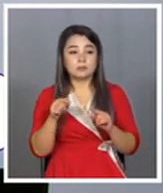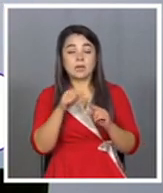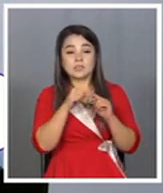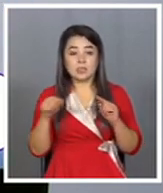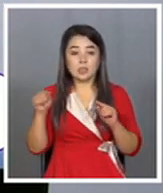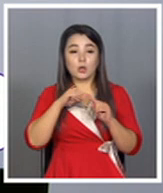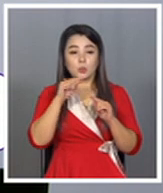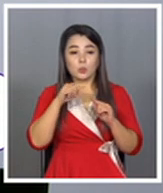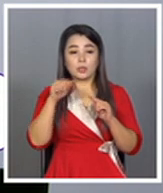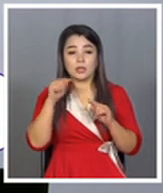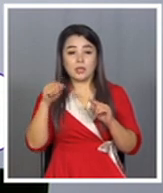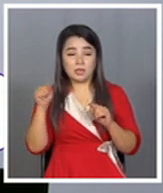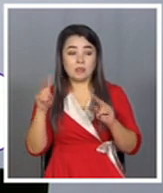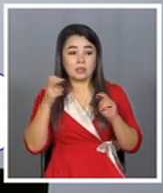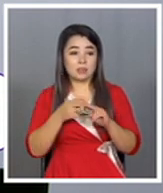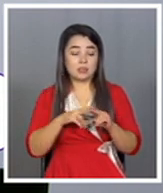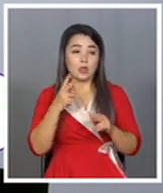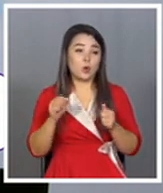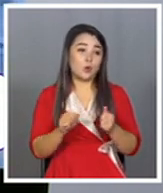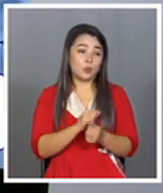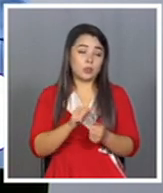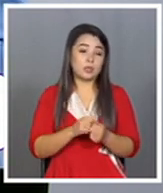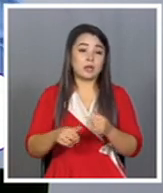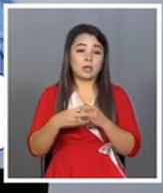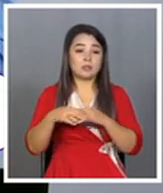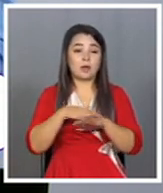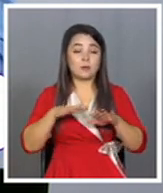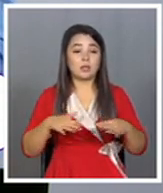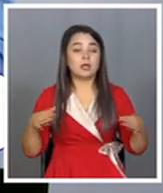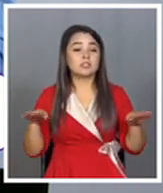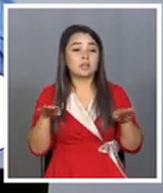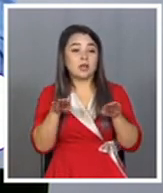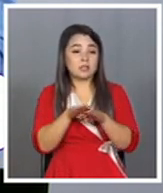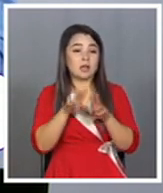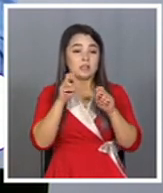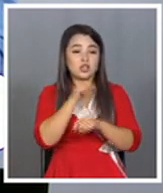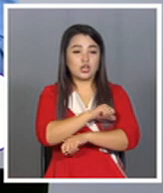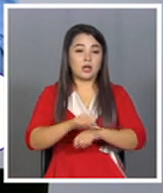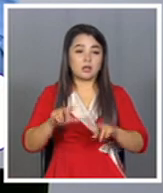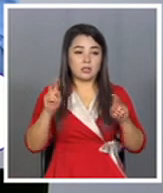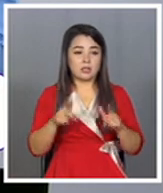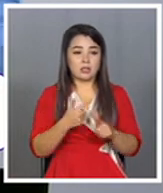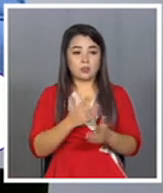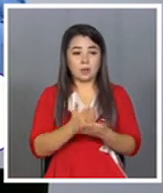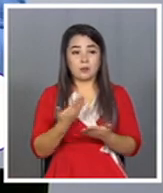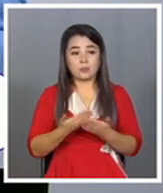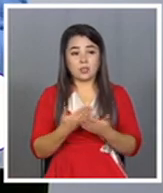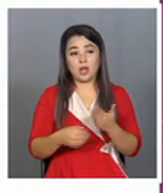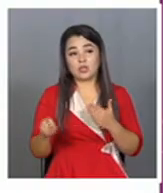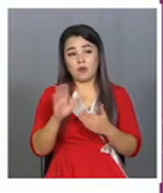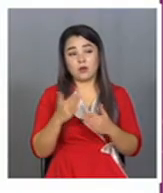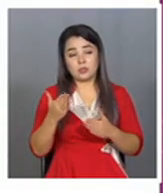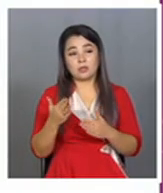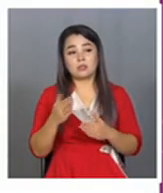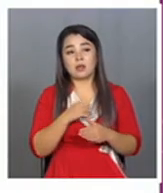тұрмыз. Бұл екі құрлықтық тақтаның бір-бірімен соқтығысу шекарасы. Мысалы, Еуразия тақтасы